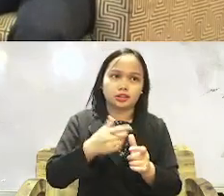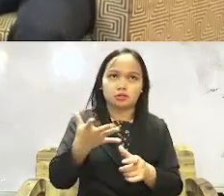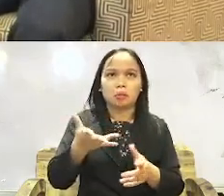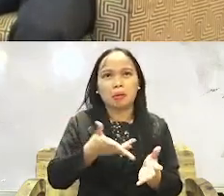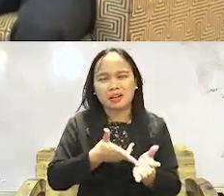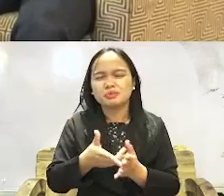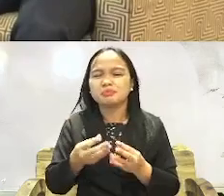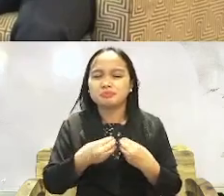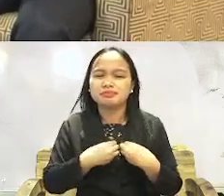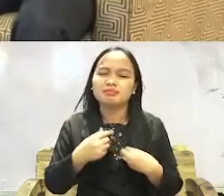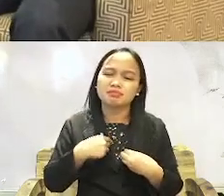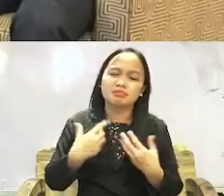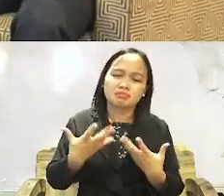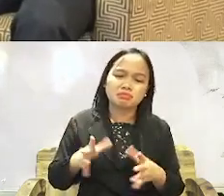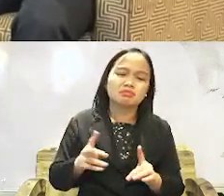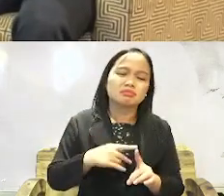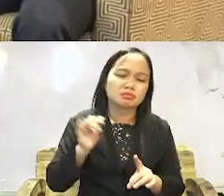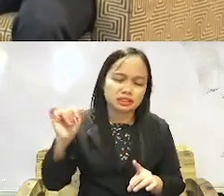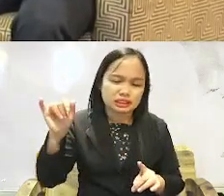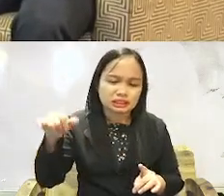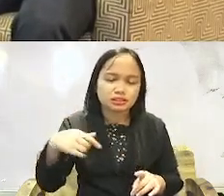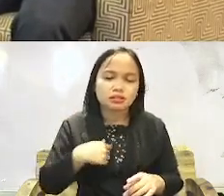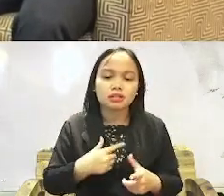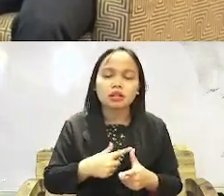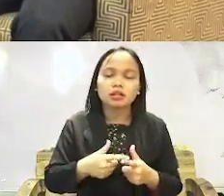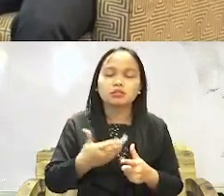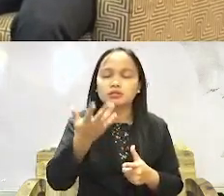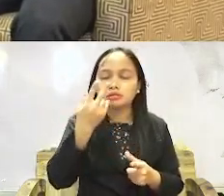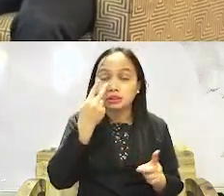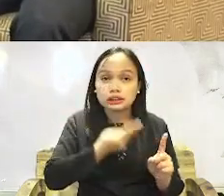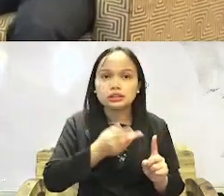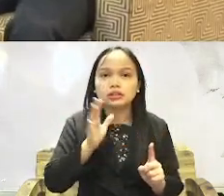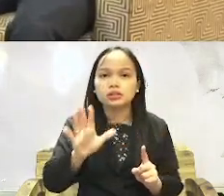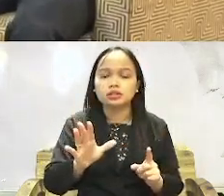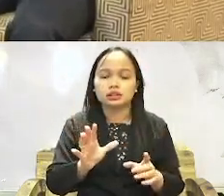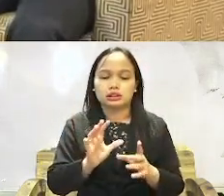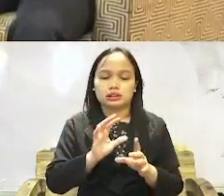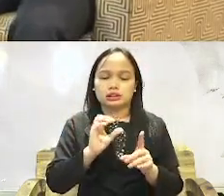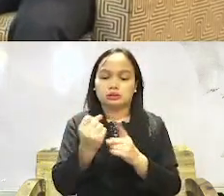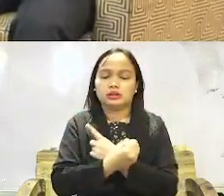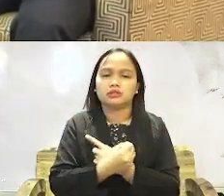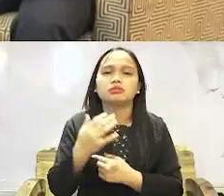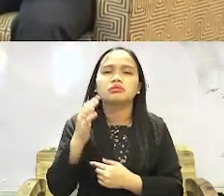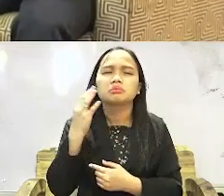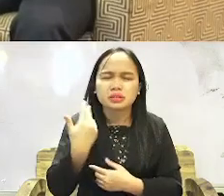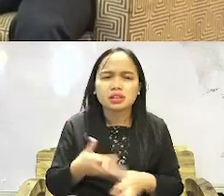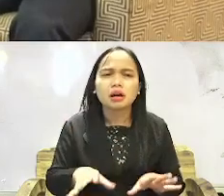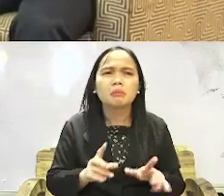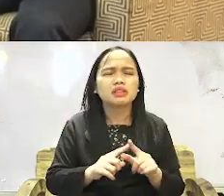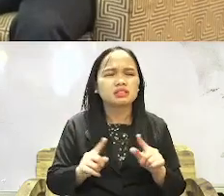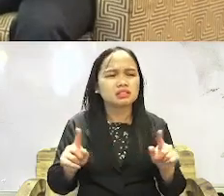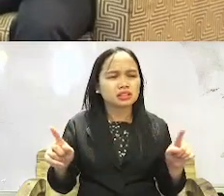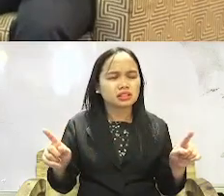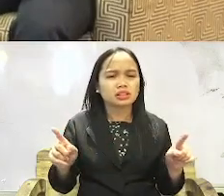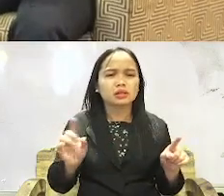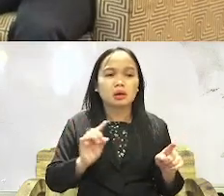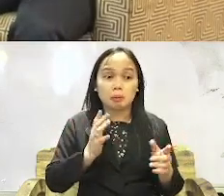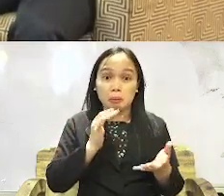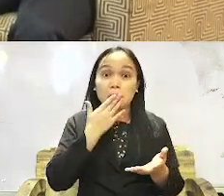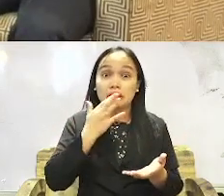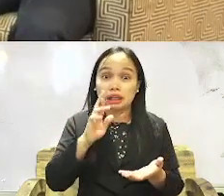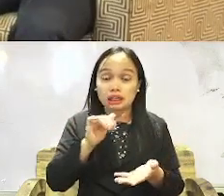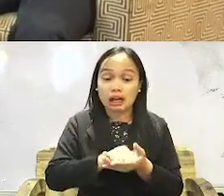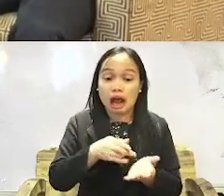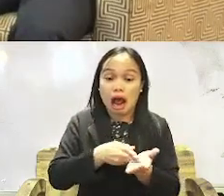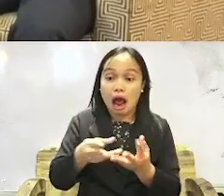etc. Okay, tapos ka, nakita mo yung sitwasyon mo. Okay? Ngayon, mas maganda pa minsan ang kalagayan ng mga ganun kaysa sa